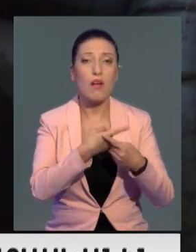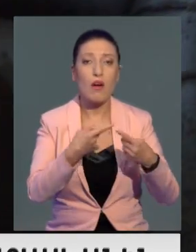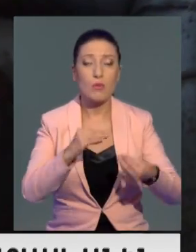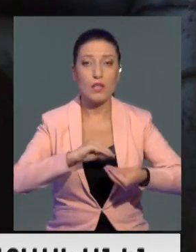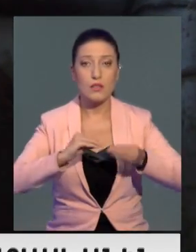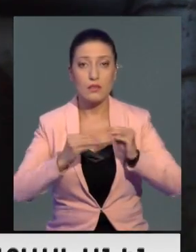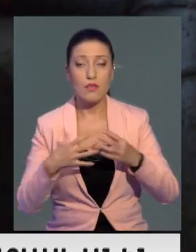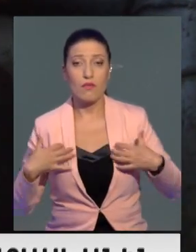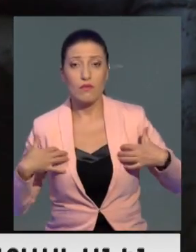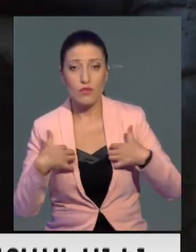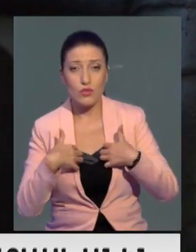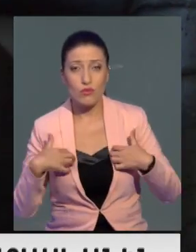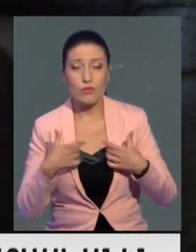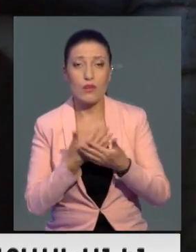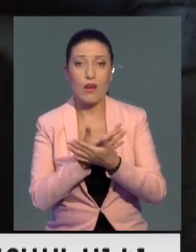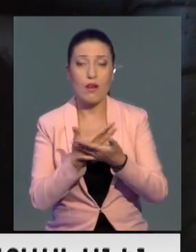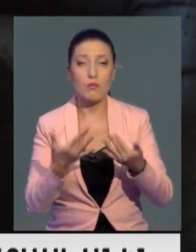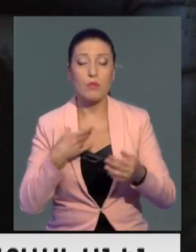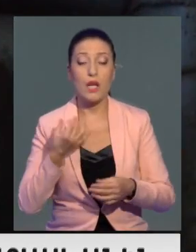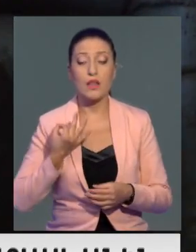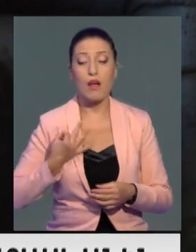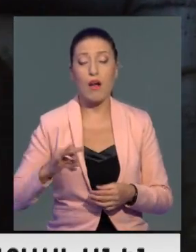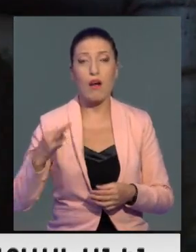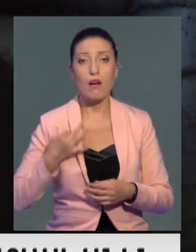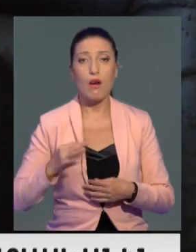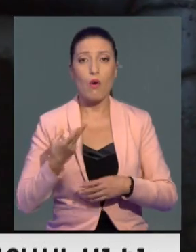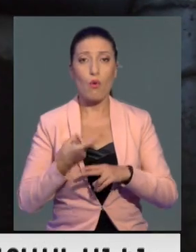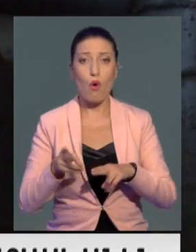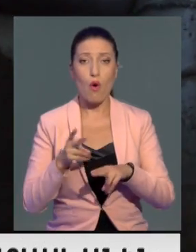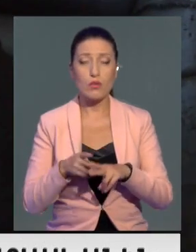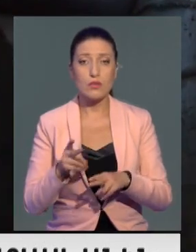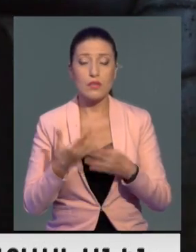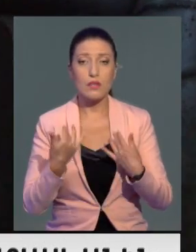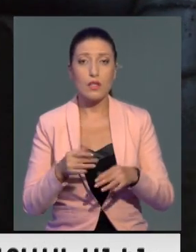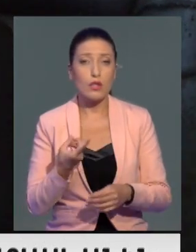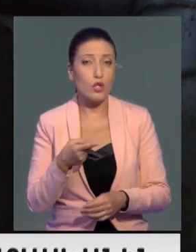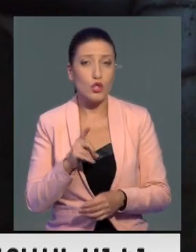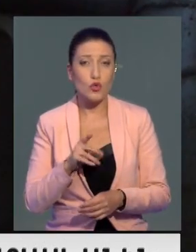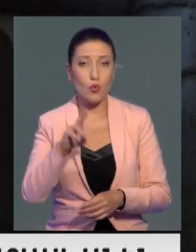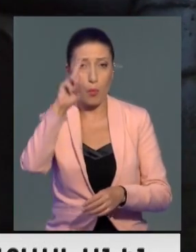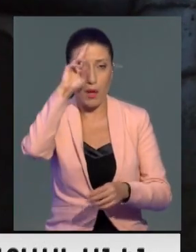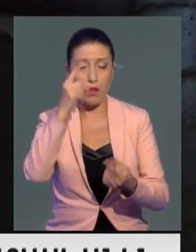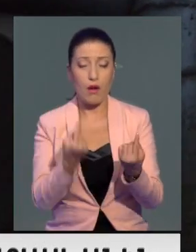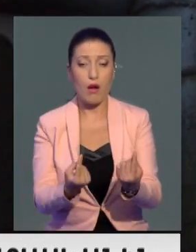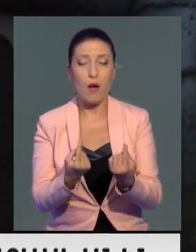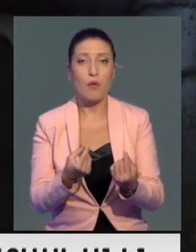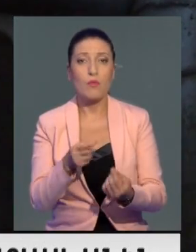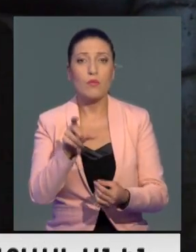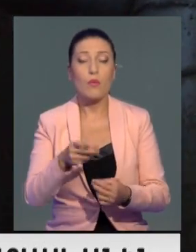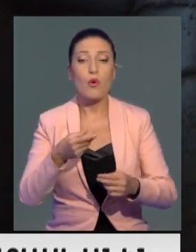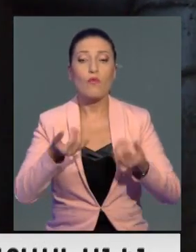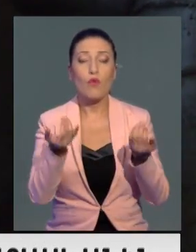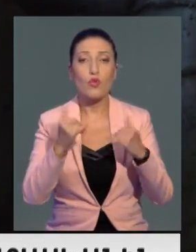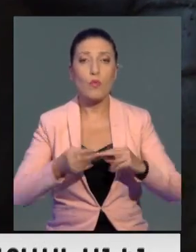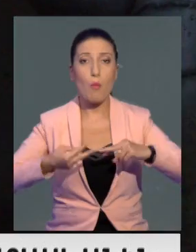ամեն մեկը մի դառնություն տեսել ենք, ինչի պտի մեր ղեկավար այրերի փոխարեն լուծը վերցնի տիկին Մարգարիտան իրա վրա,